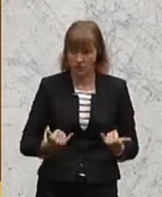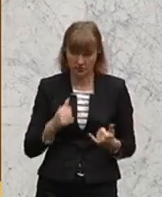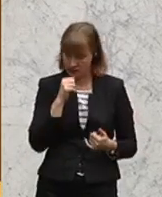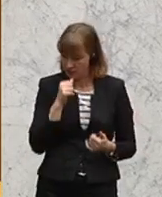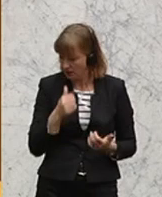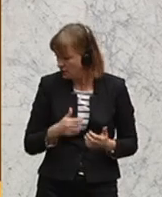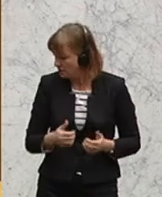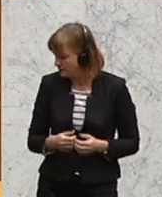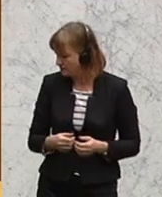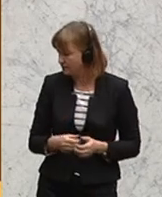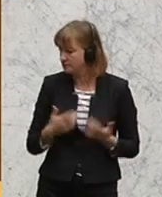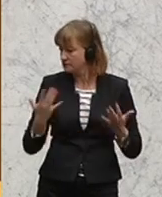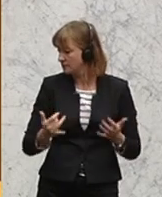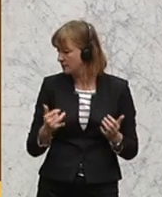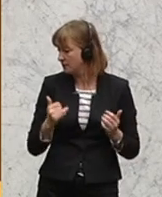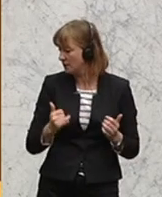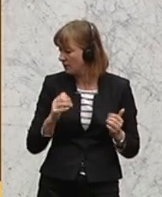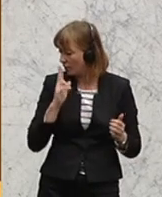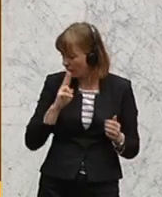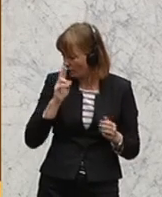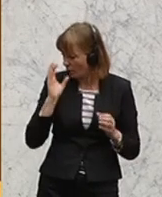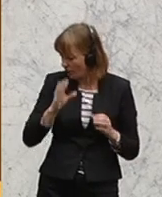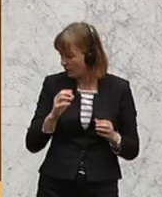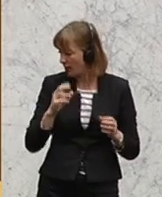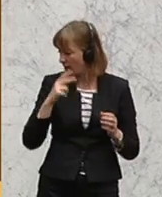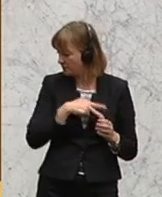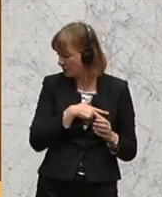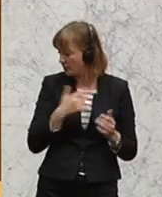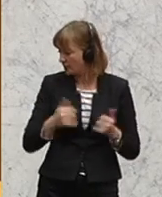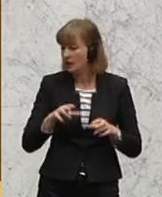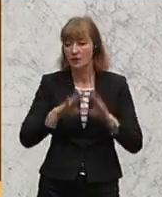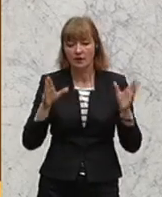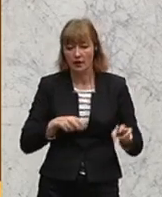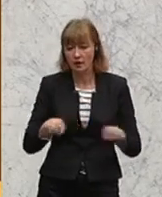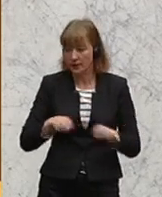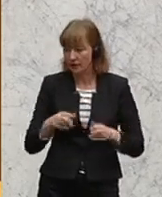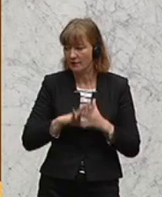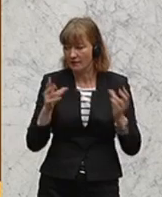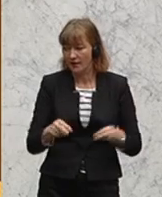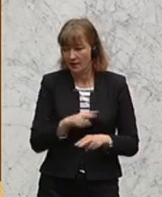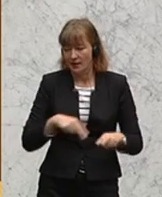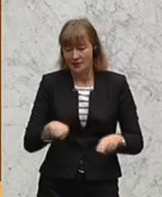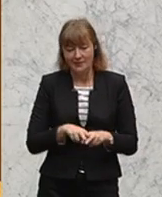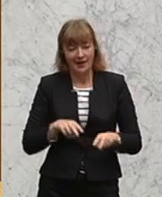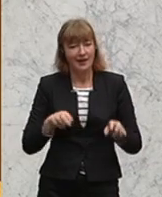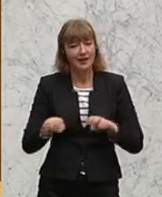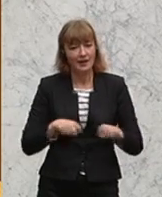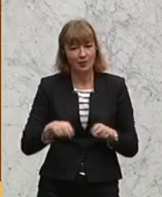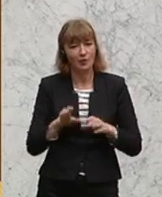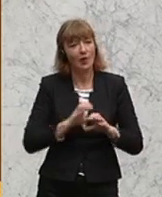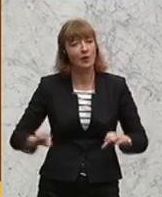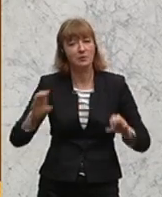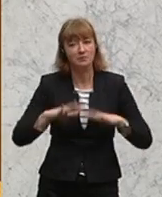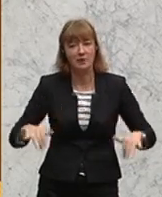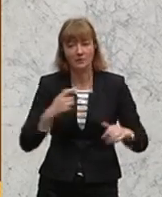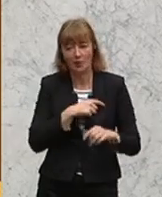nicht. Und Herr Minister, liebe ÖVP, liebe SPÖ, die ja diesen Kontinent regiert, in vielen nationalen Regierungen, im Europäischen Parlament, in